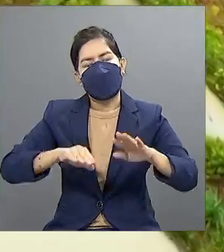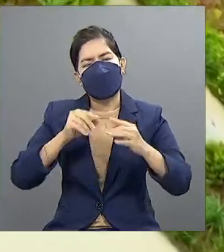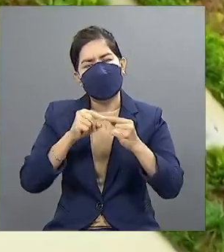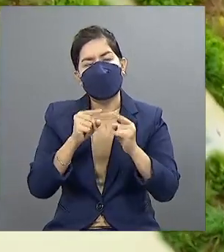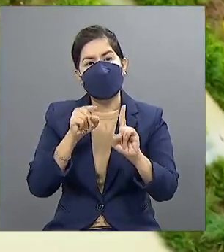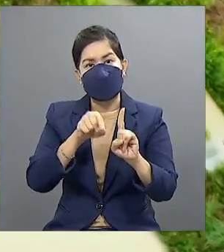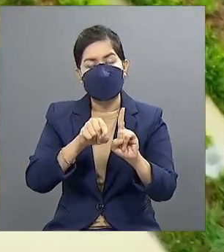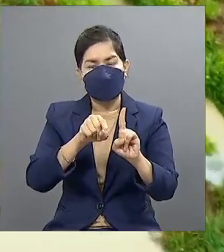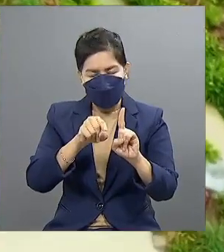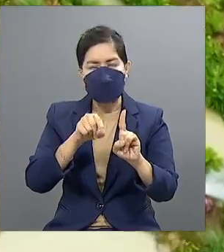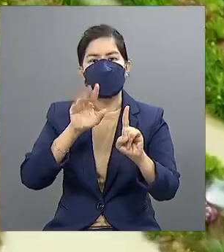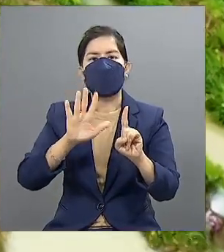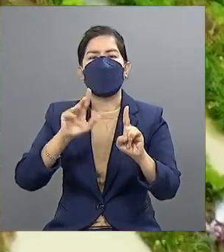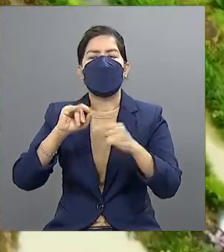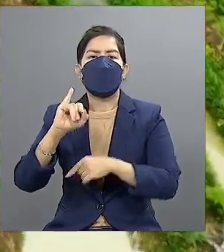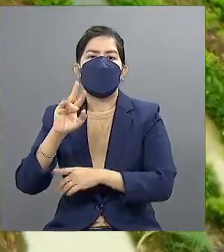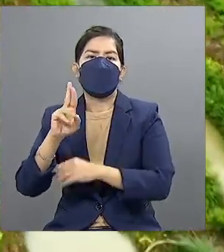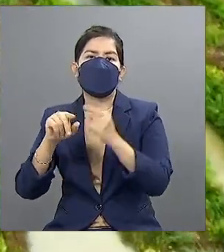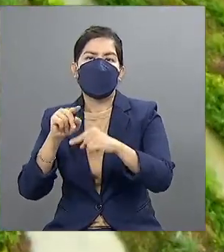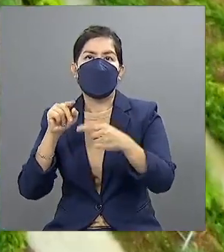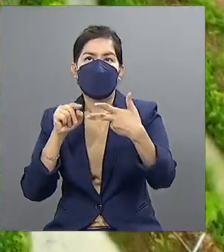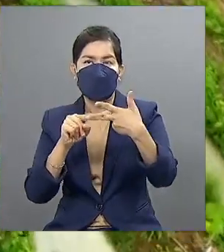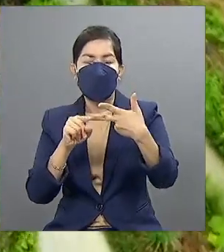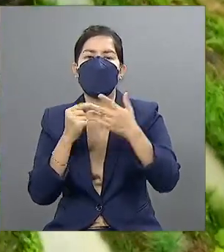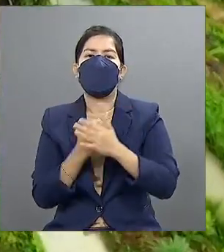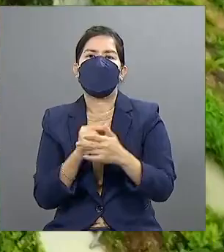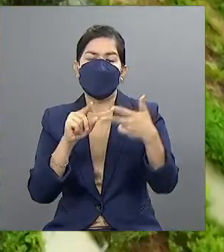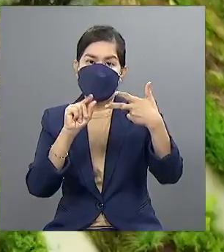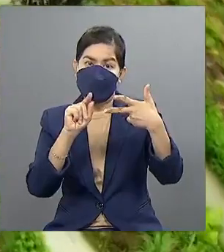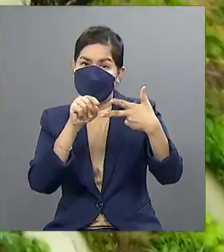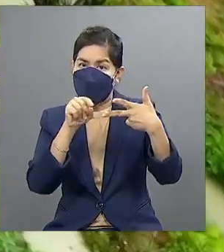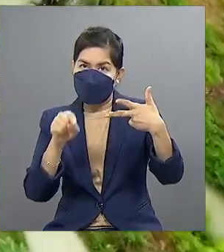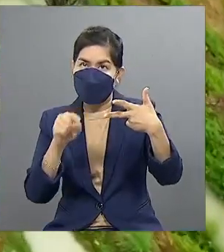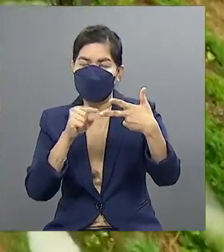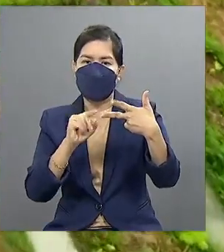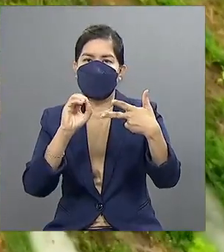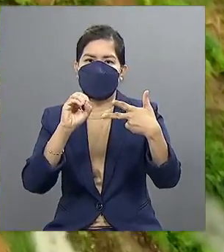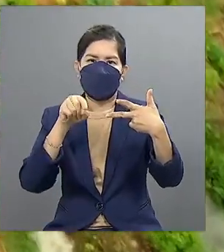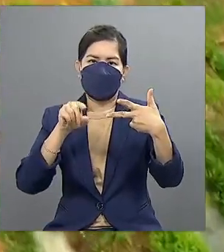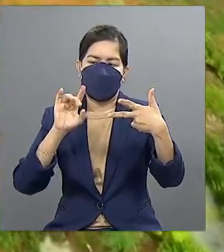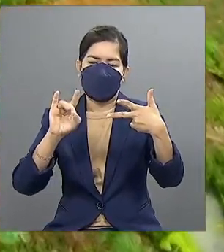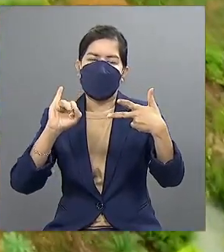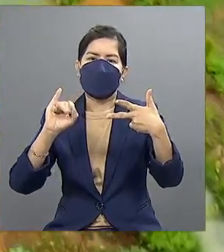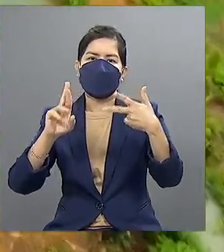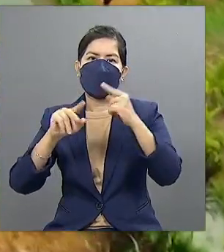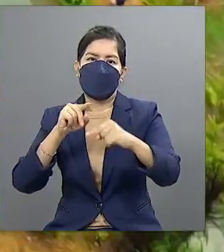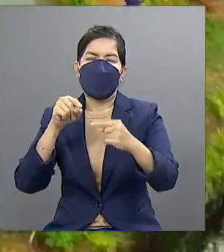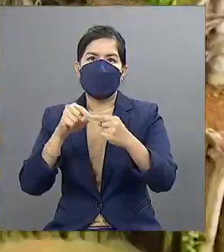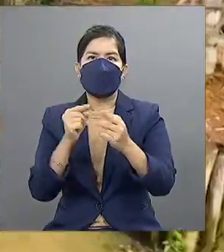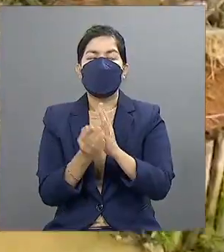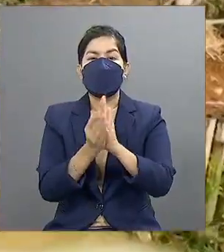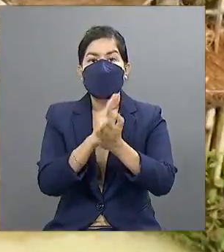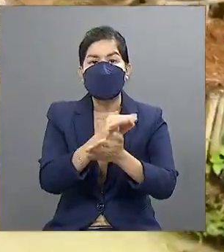จุด8เนี่ยนะก็จุด8ไร่นี่คือพื้นที่ที่เป็นน้ำนะครับตรงนี้เราแบ่งพื้นที่ตรงนี้ซึ่งมันเกิดความเหมาะสมในการดำเนินงานนะ